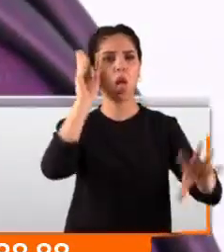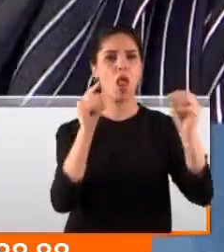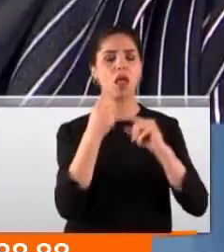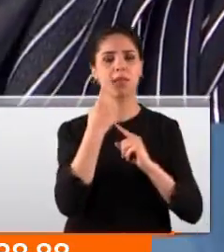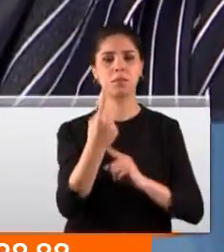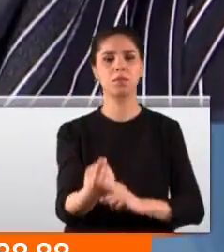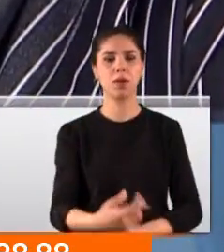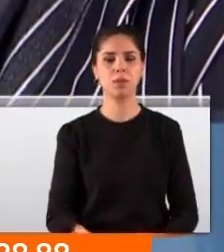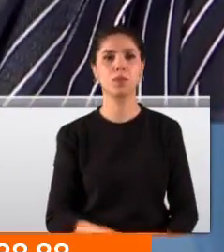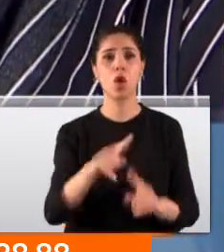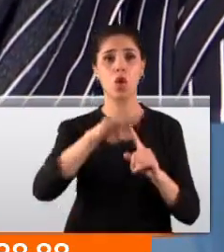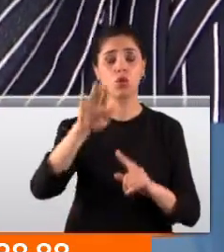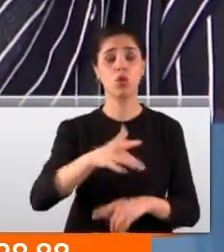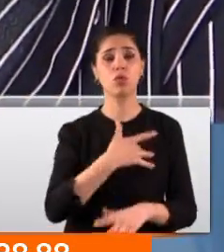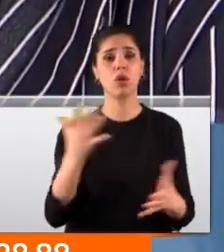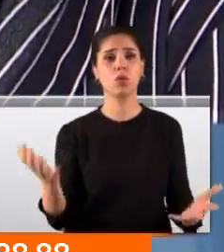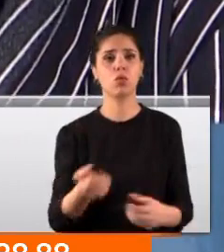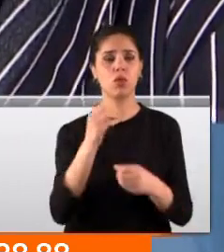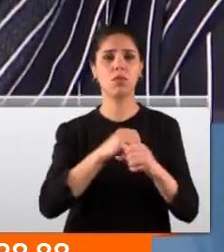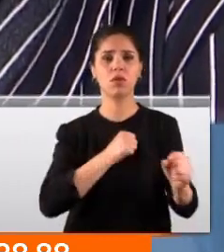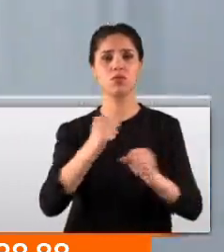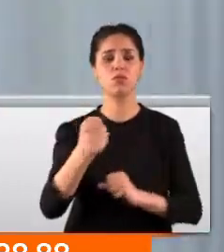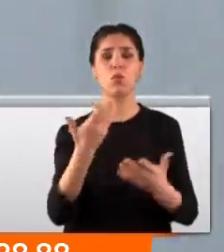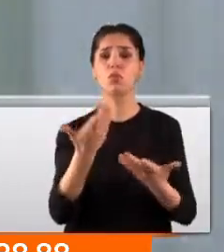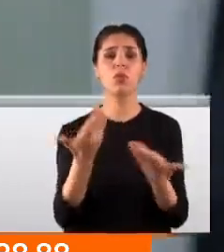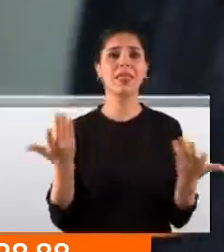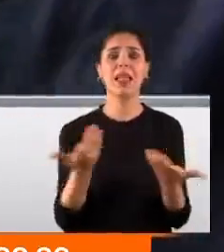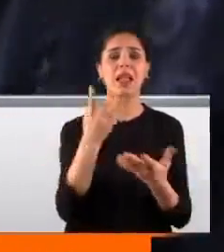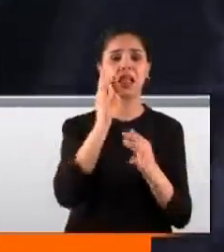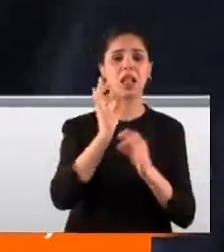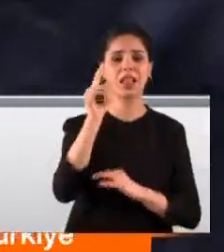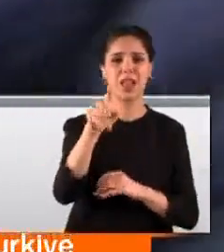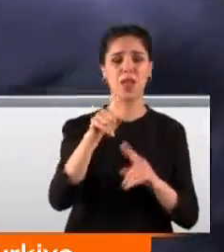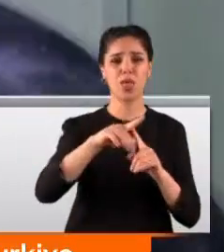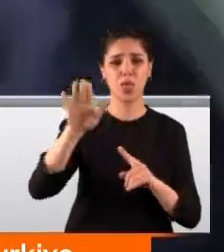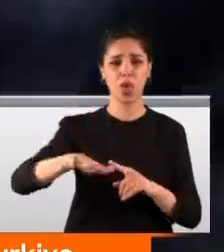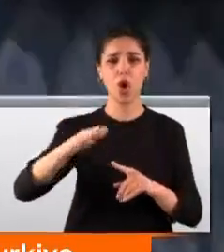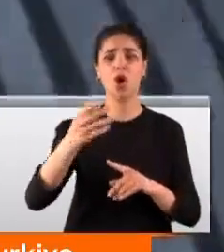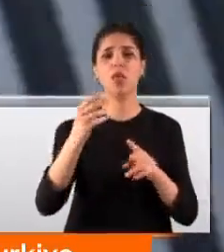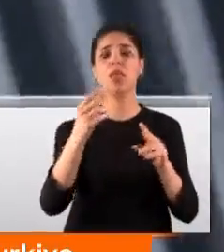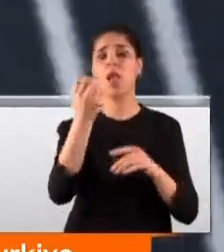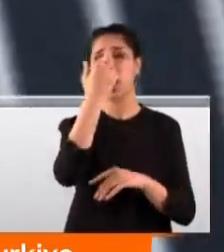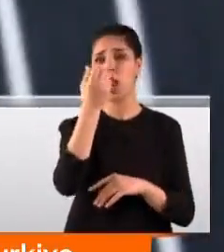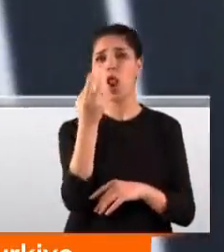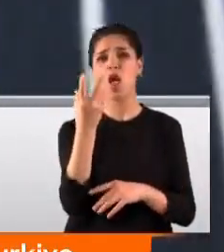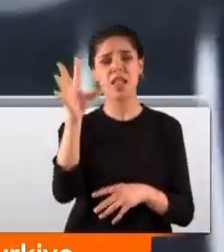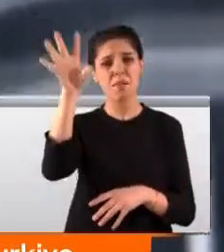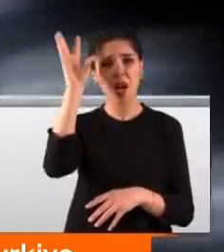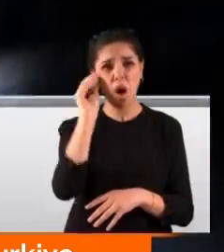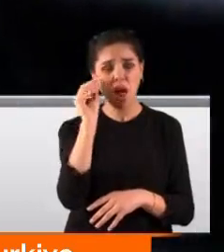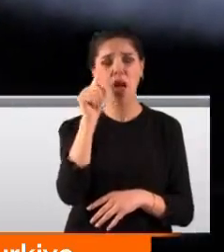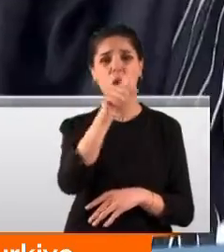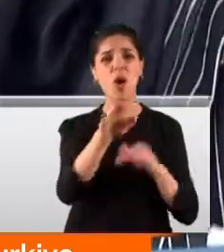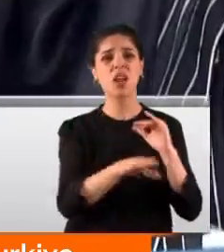Torunumun canını kurtarmak için uğraştı. Bu nasıl bir insanlık? Torununun lösemi olduğunu öğrendi. O yaşasın diye tüm varlığını